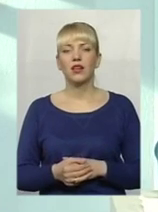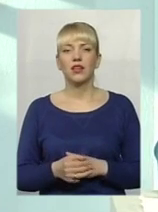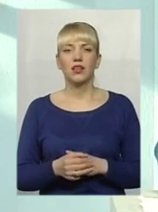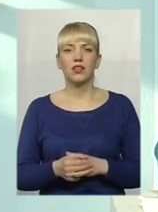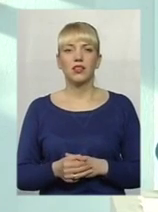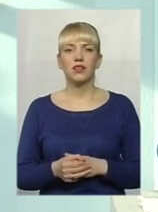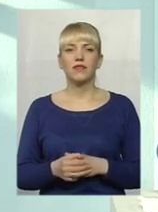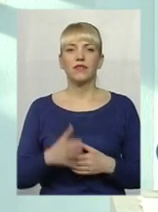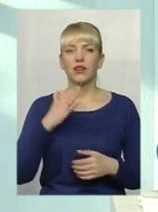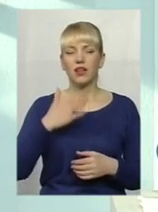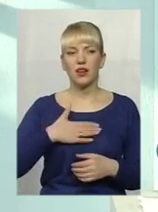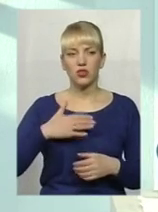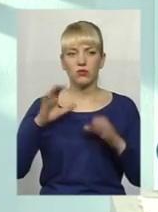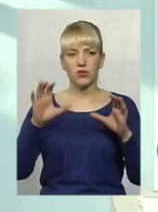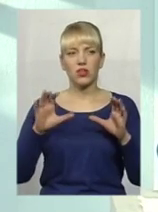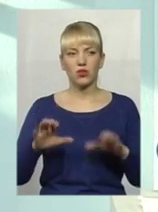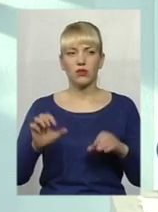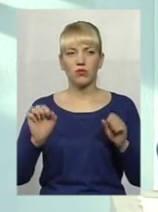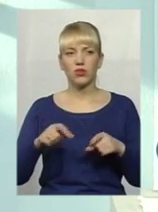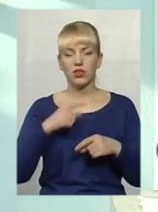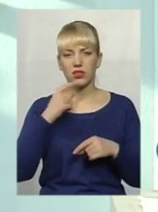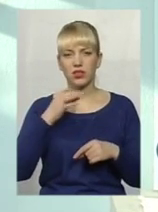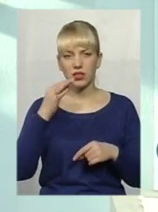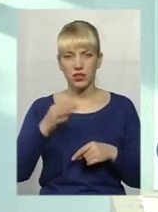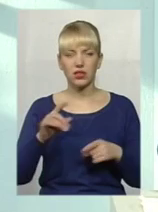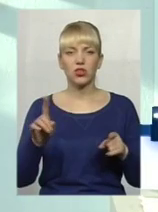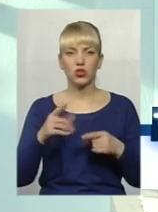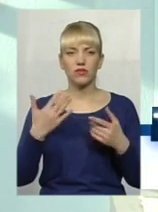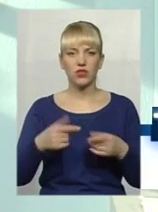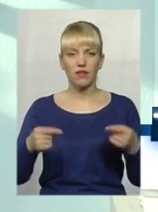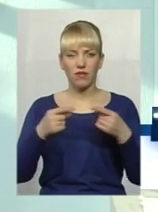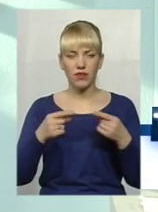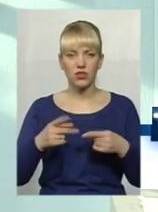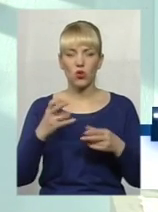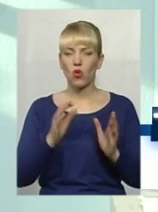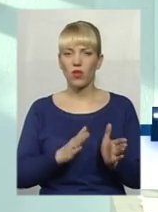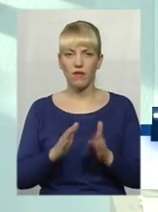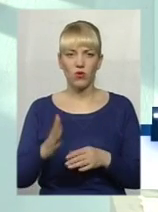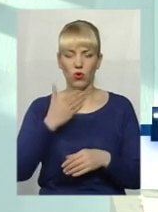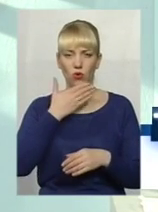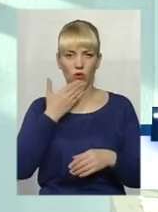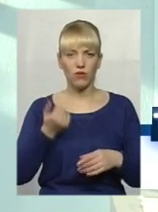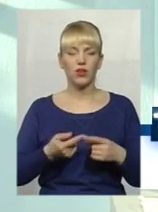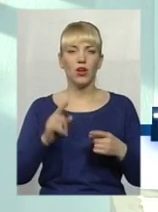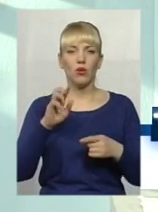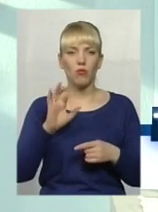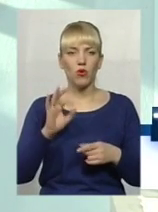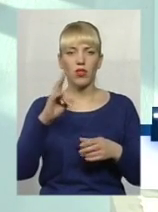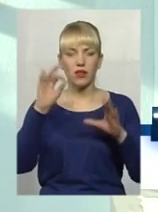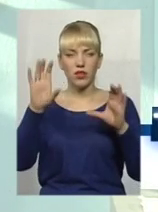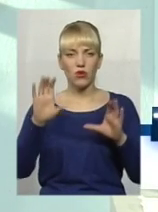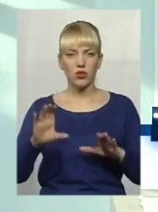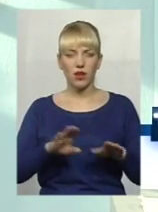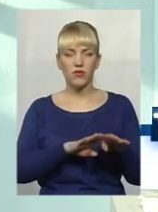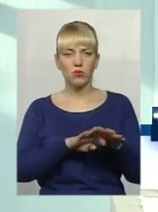нашому законодавстві можна сказати, що воно визначено, але звичайно не врегульовано. Чому? Тому що на законодавчому рівні